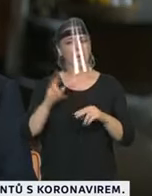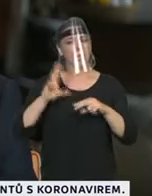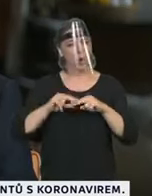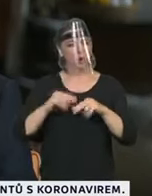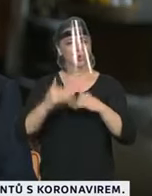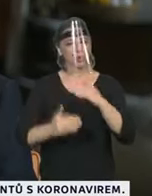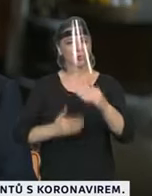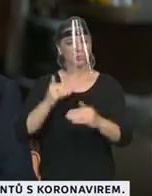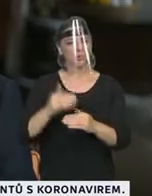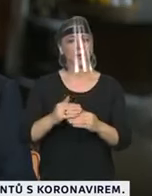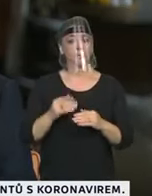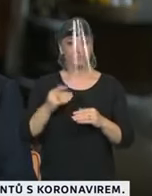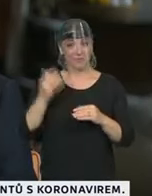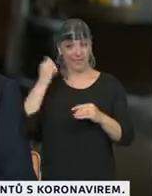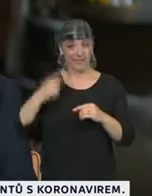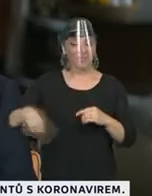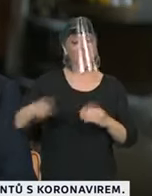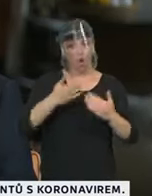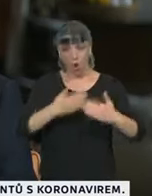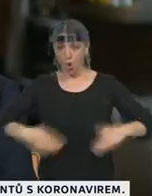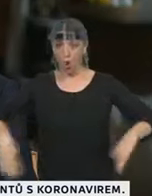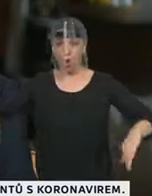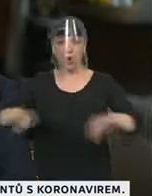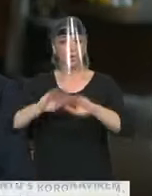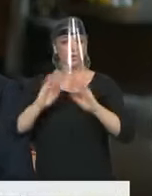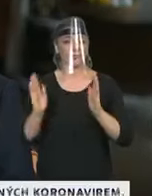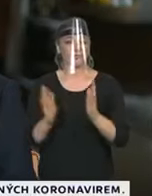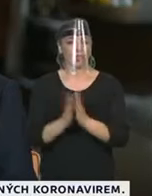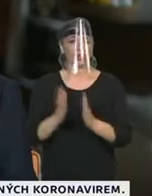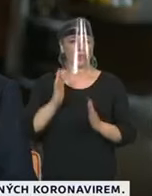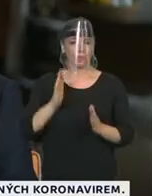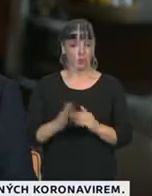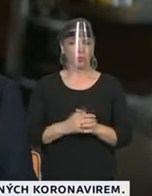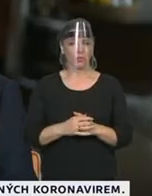občany bez ohledu na jejich věk a zdravotní situaci.